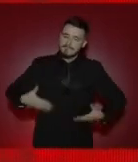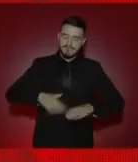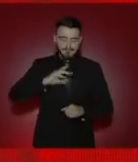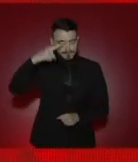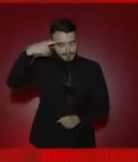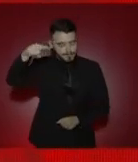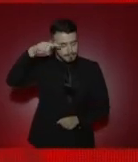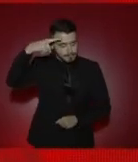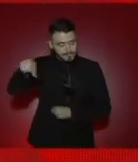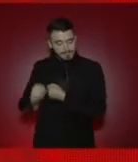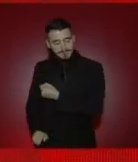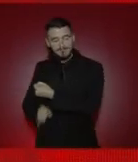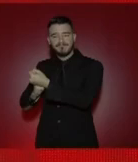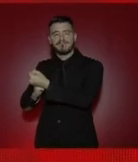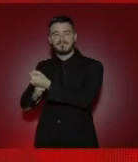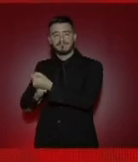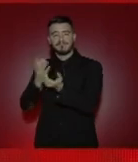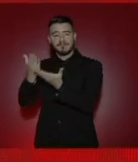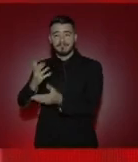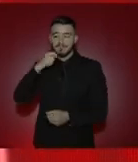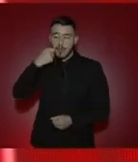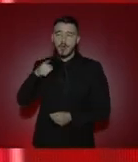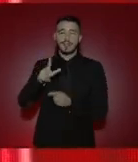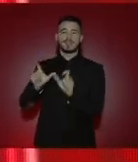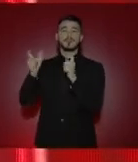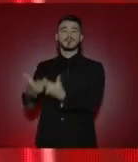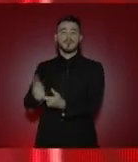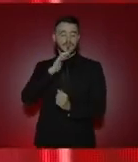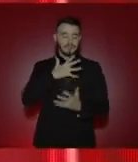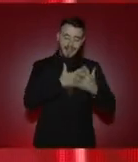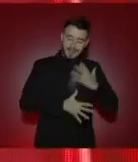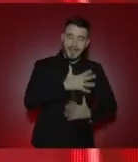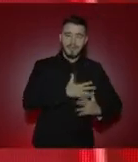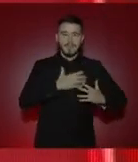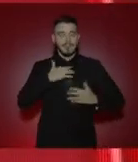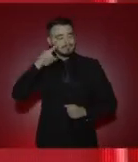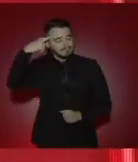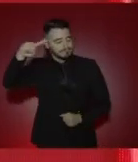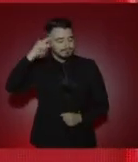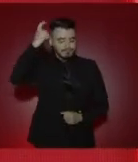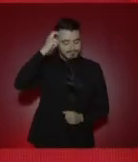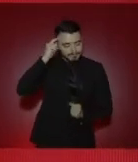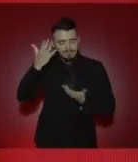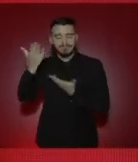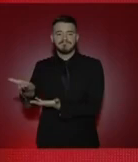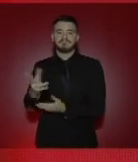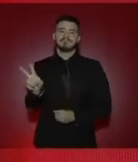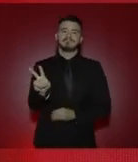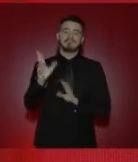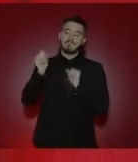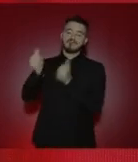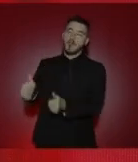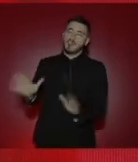τους είμαστε κι εμείς, τους στηρίζουμε με όλη τη σκέψη, την αγάπη, τη συμπάθειά μας. Είμαστε εκεί μαζί τους, δεν είναι μόνοι τους.